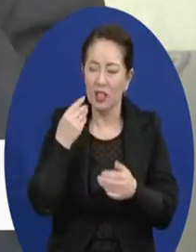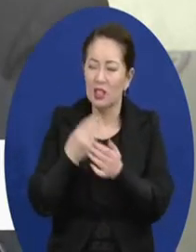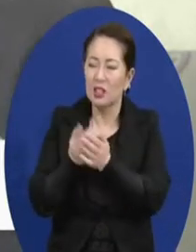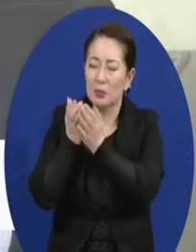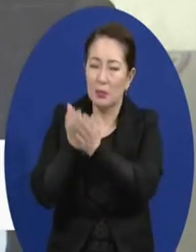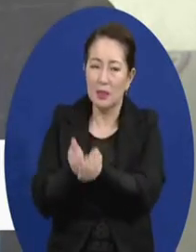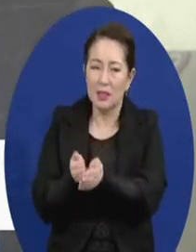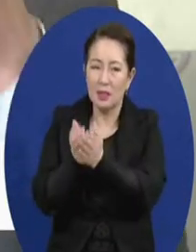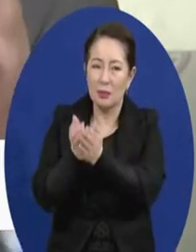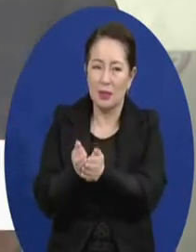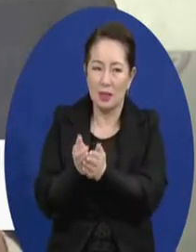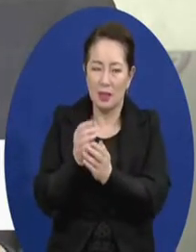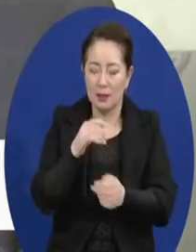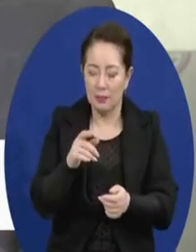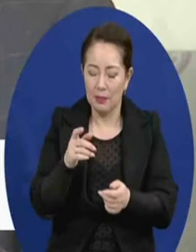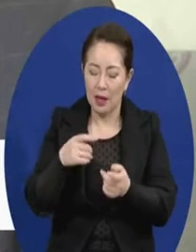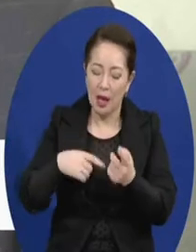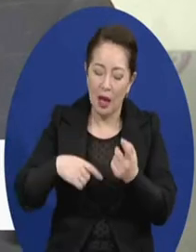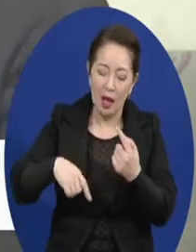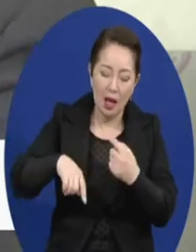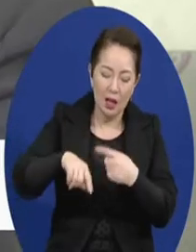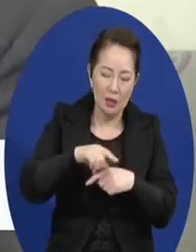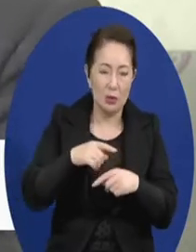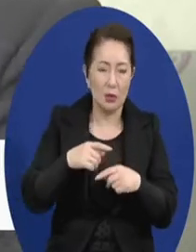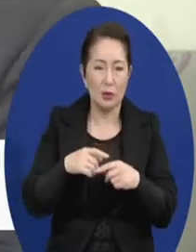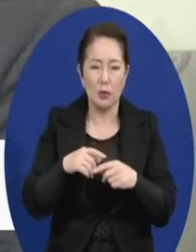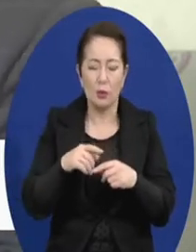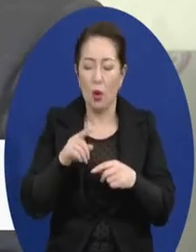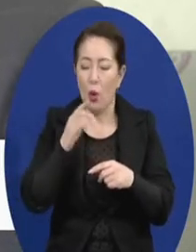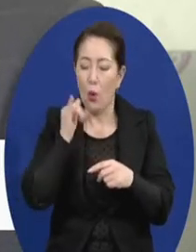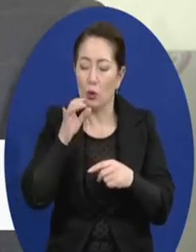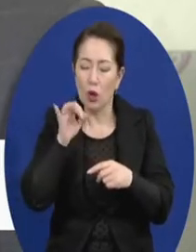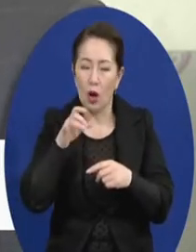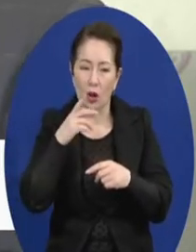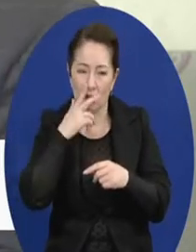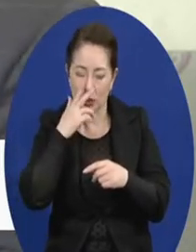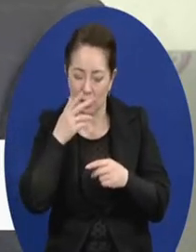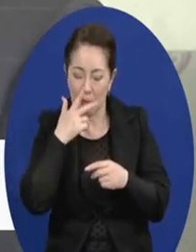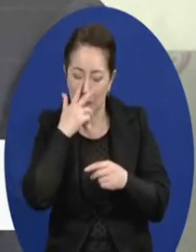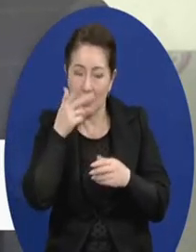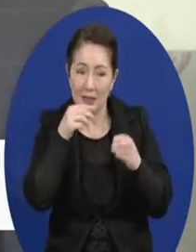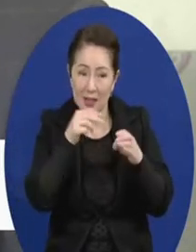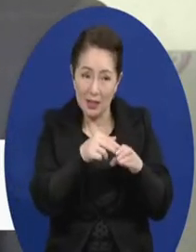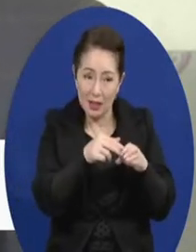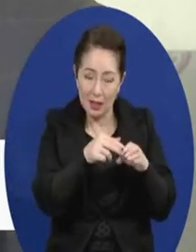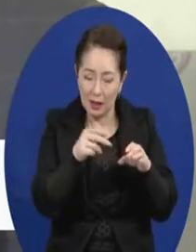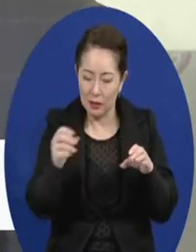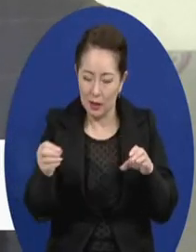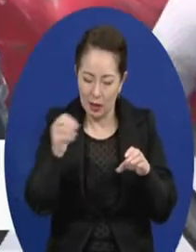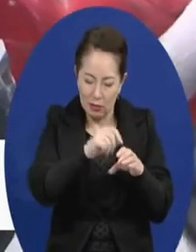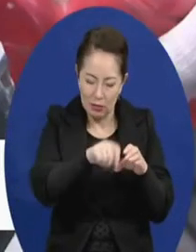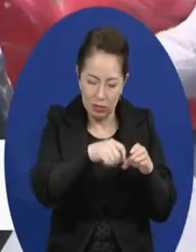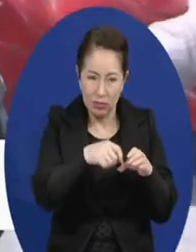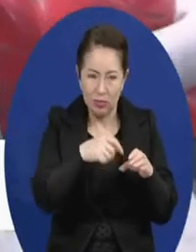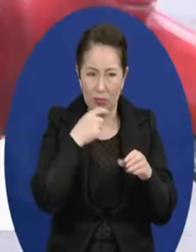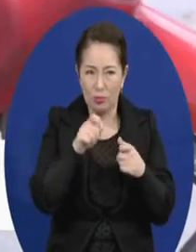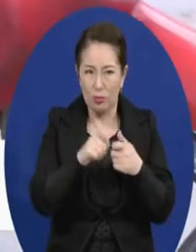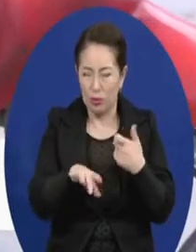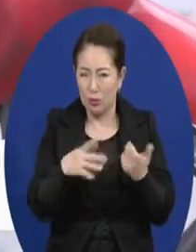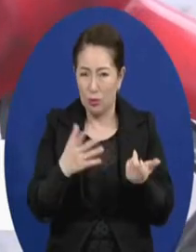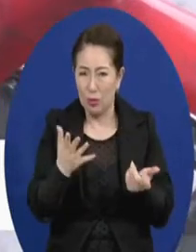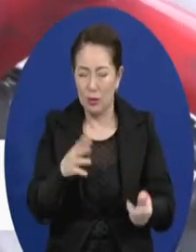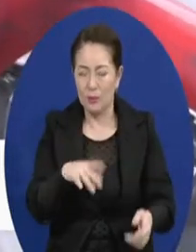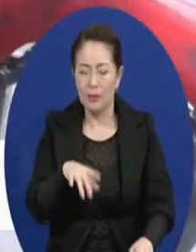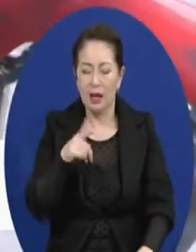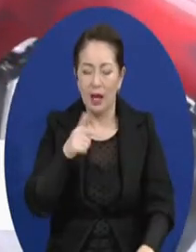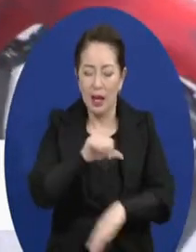онгоцны аажим эргэлт, усан онгоцны юм уу, зууханы төлшийг авчраад найр бол бас үнэхээр болохгүй байж магадгүй. Галийн